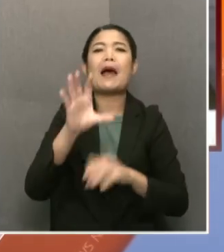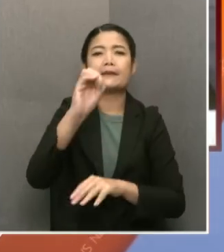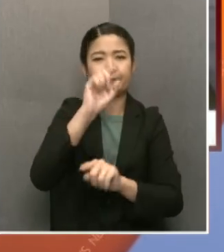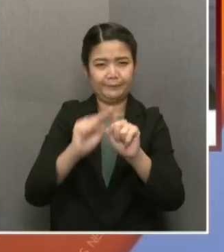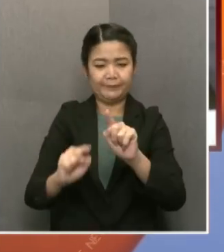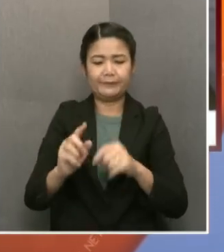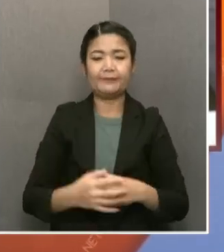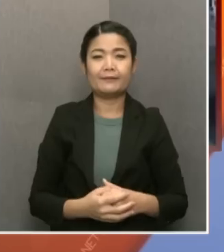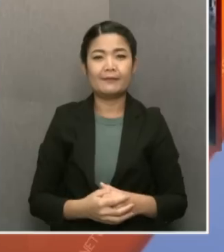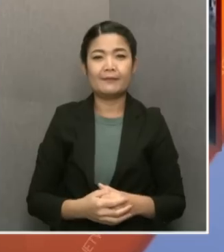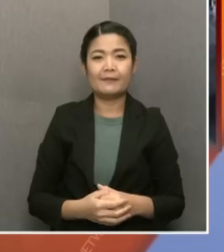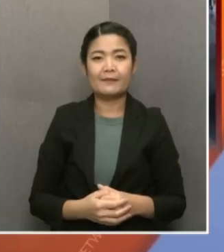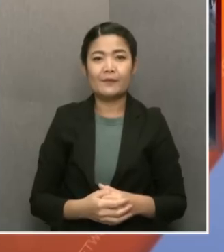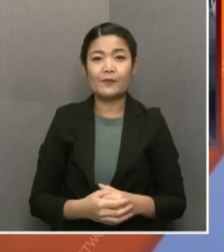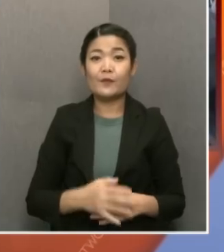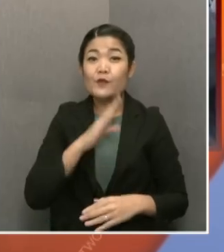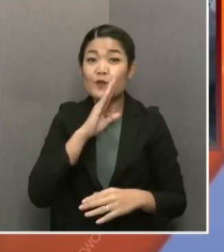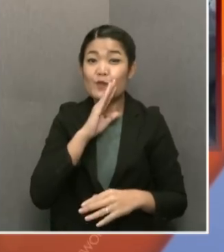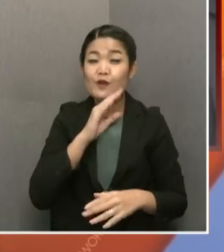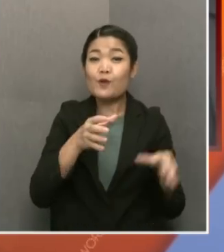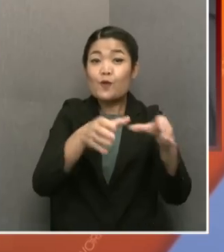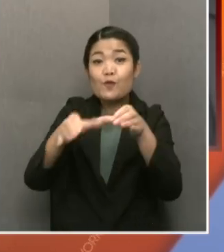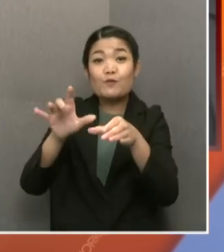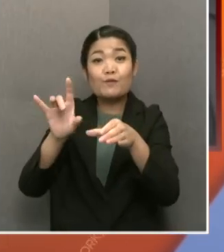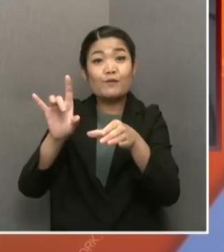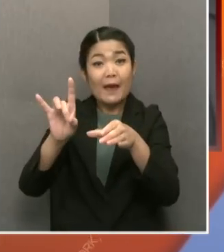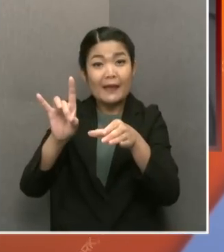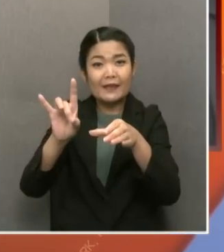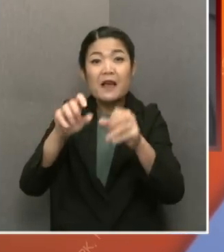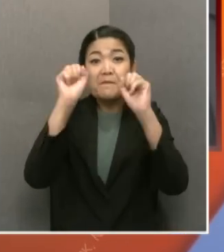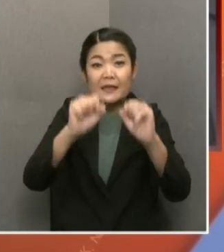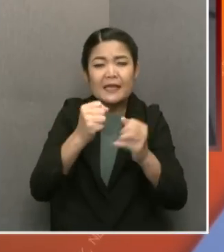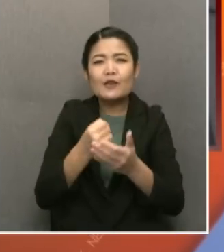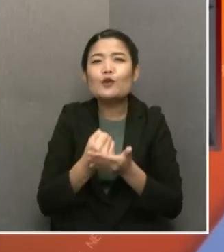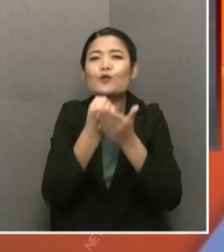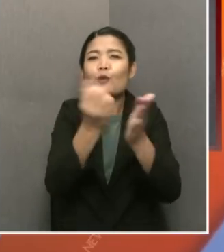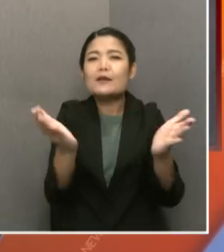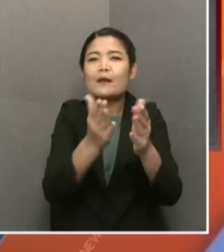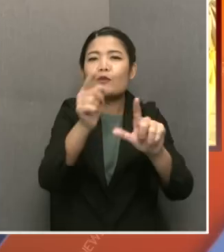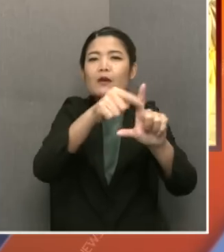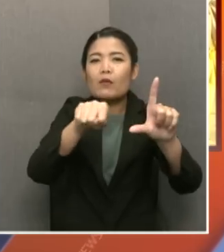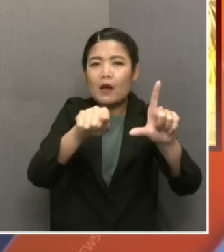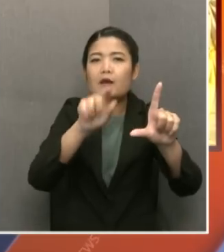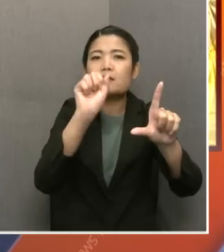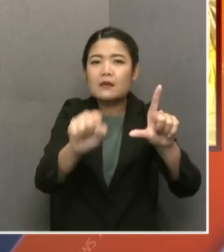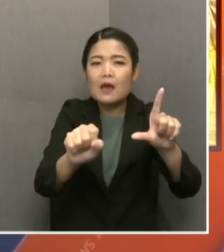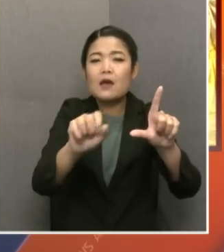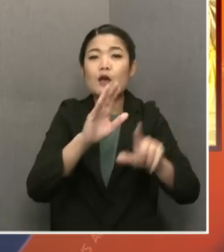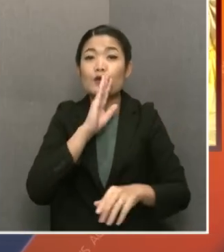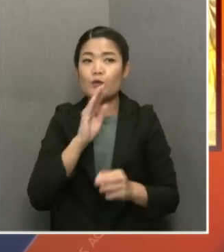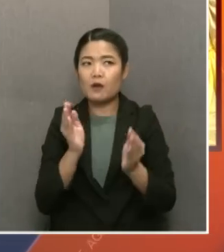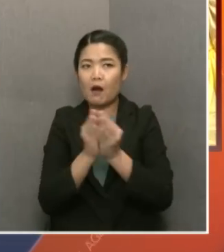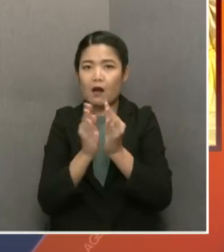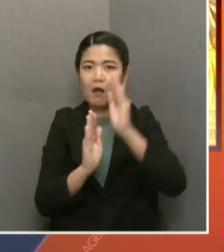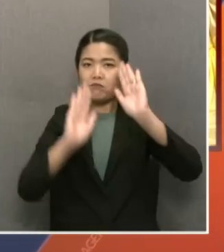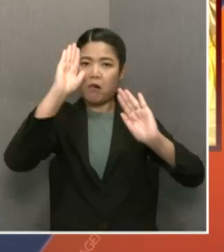ครับเ่อแต่แม้ว่าจะมีมติพรรคออกมาว่าให้สนับสนุนพรรคเ้าไกลหรืออะไรเงี้ยนะครับแต่ที่สุดแล้วเมื่อมีการโหวตจริงๆ